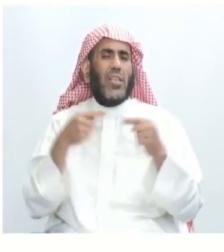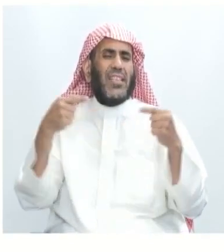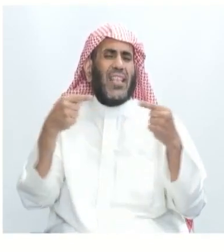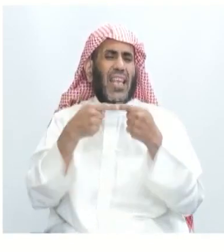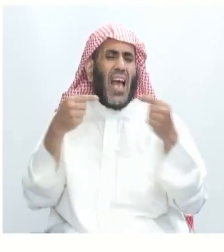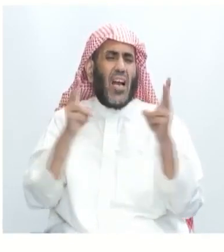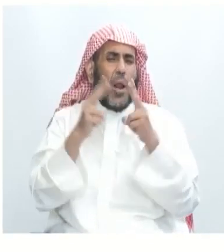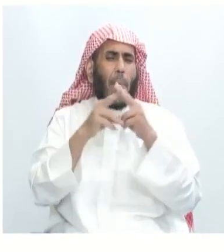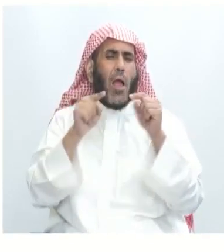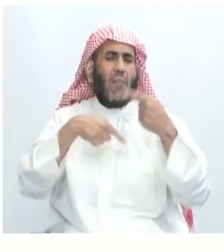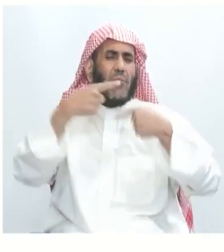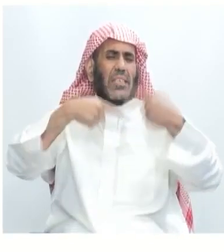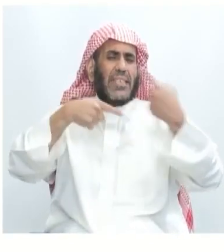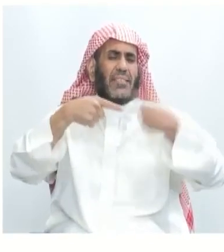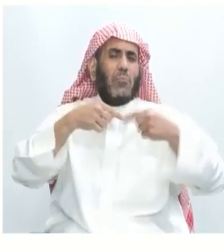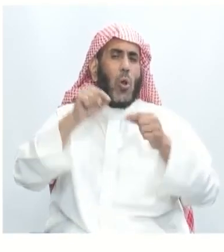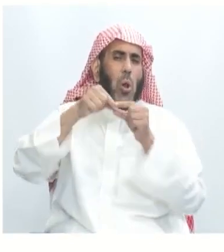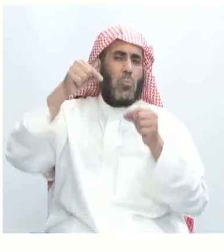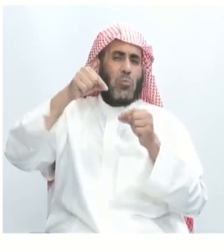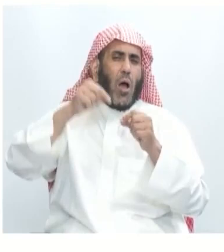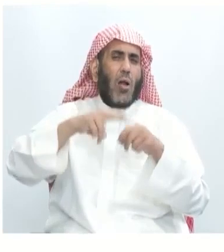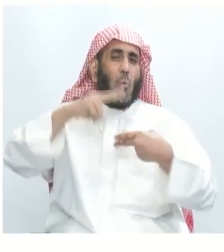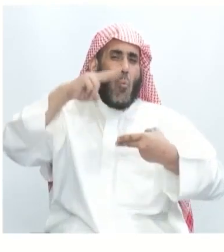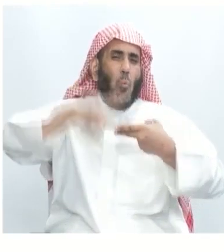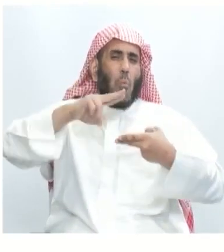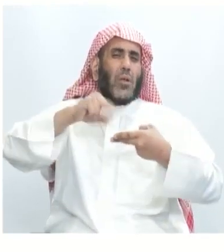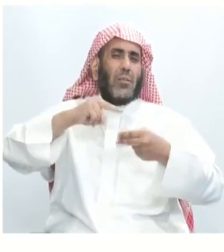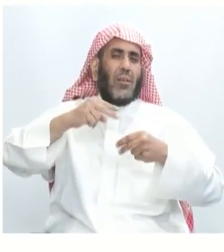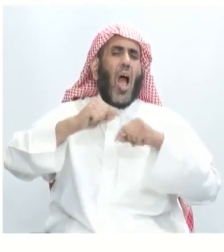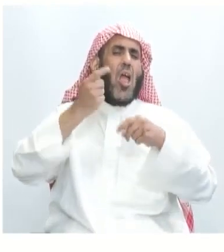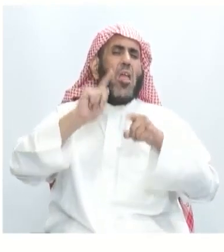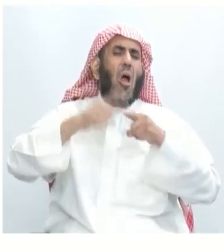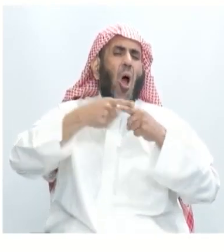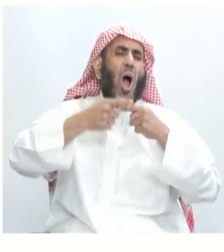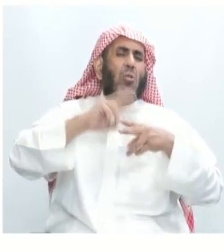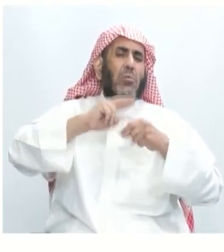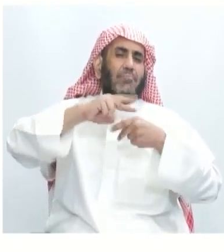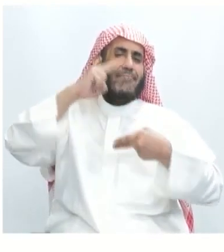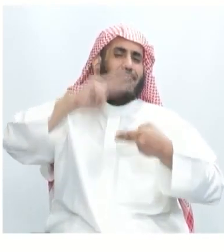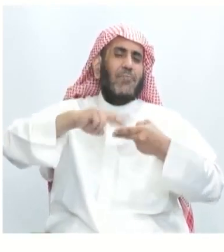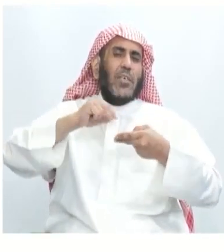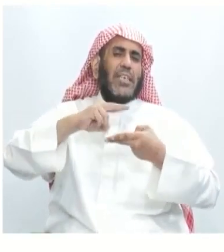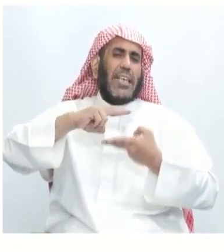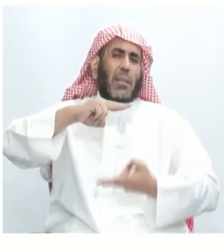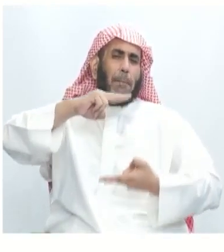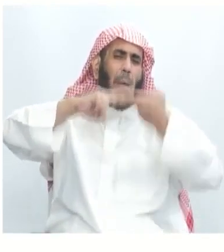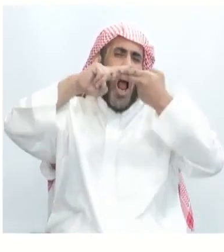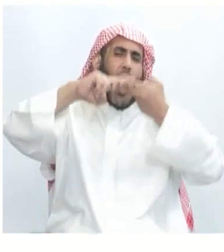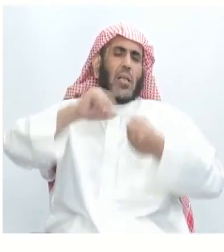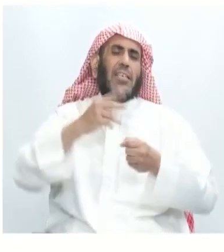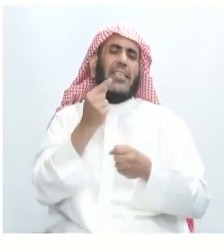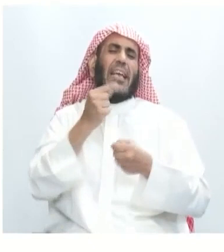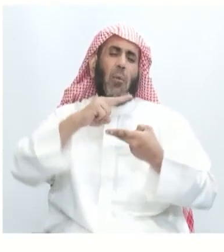السلك الملفوف سوف يصبح المسمار ممغنط وهنا ايضا تعريف اي انه يجذب اليه اي قطعه حديديه